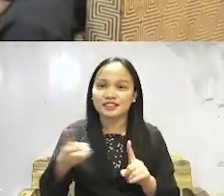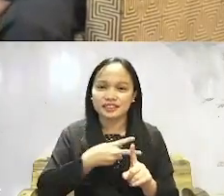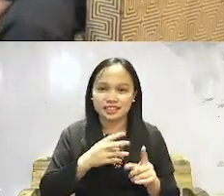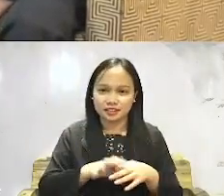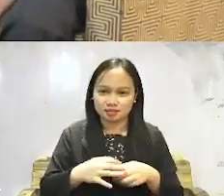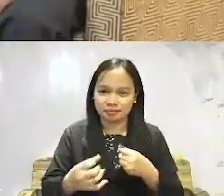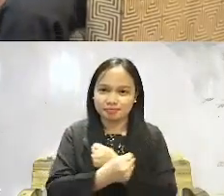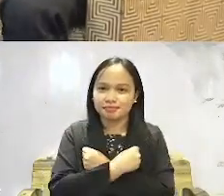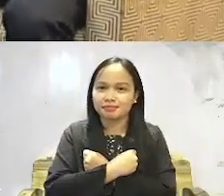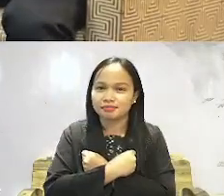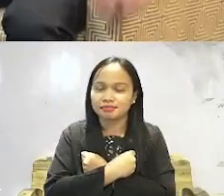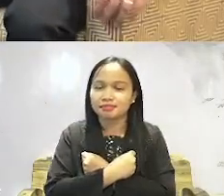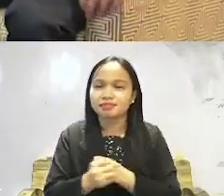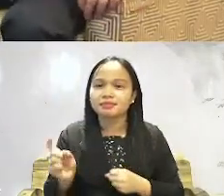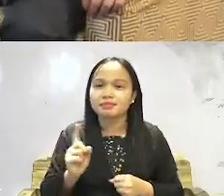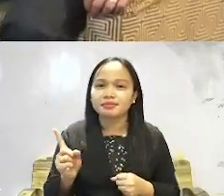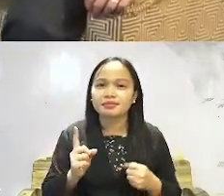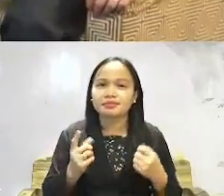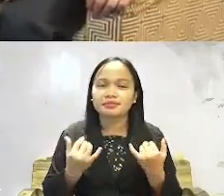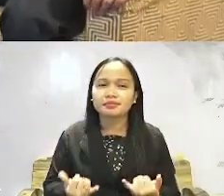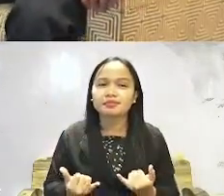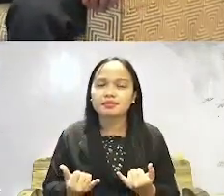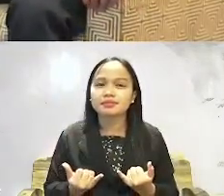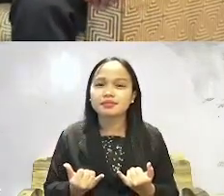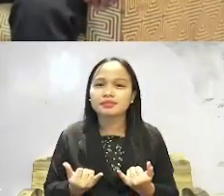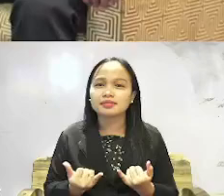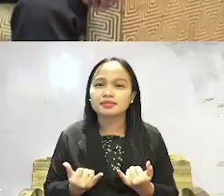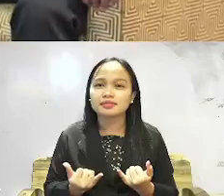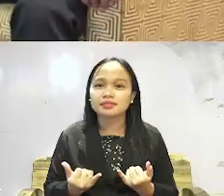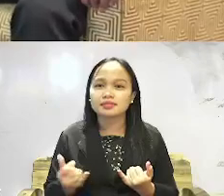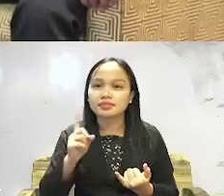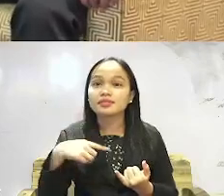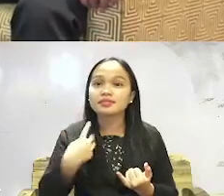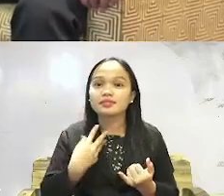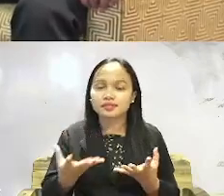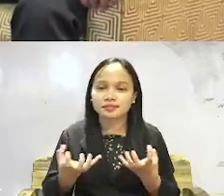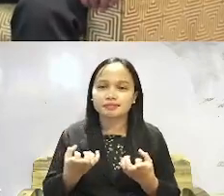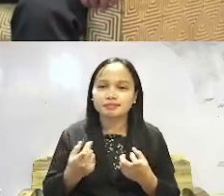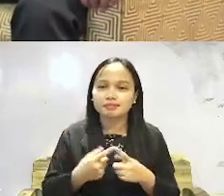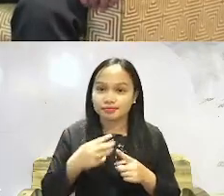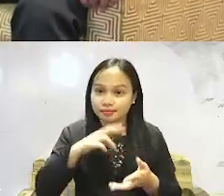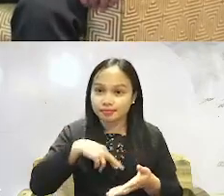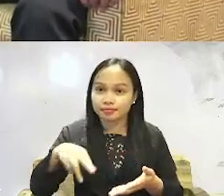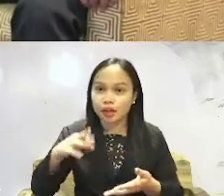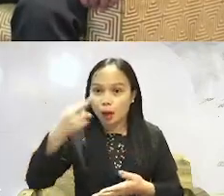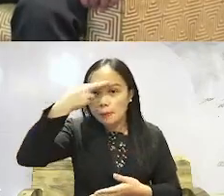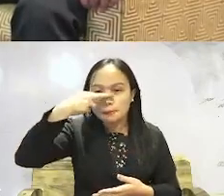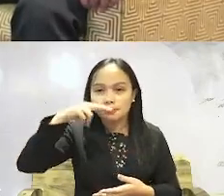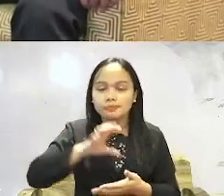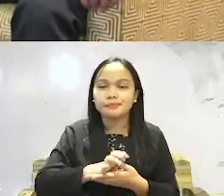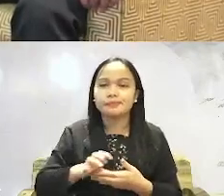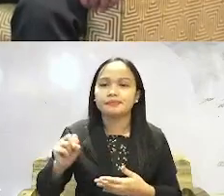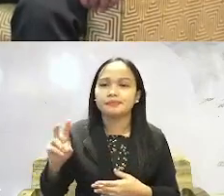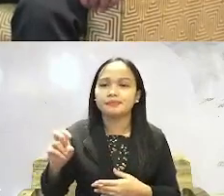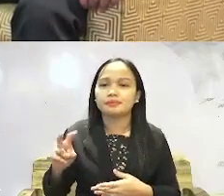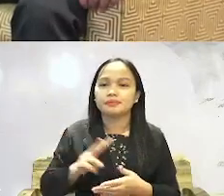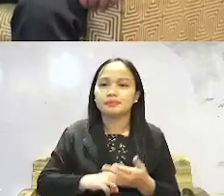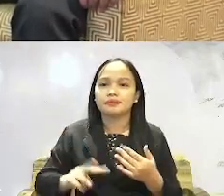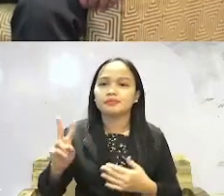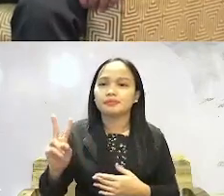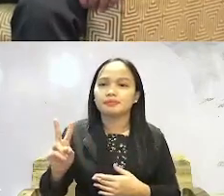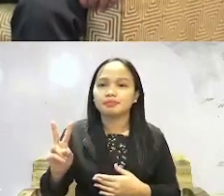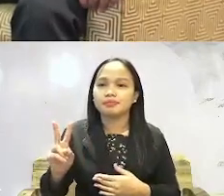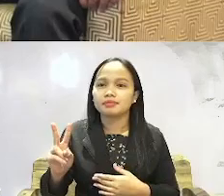love affair. Iba yun eh. Sorry. Okay, gusto ko lang pong basahin muna yung main text natin. Romans chapter 12 verse 2.